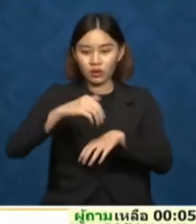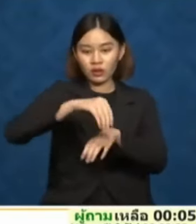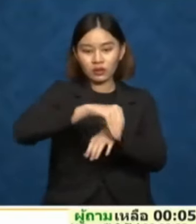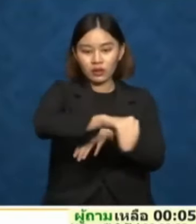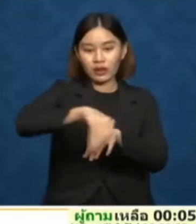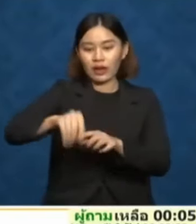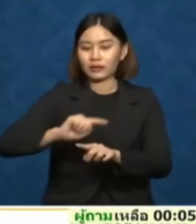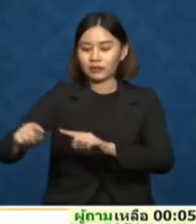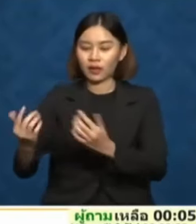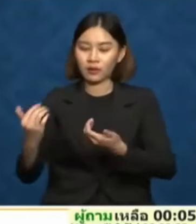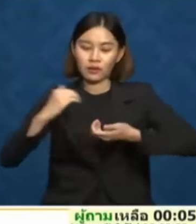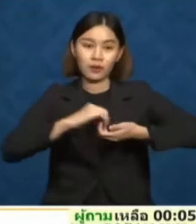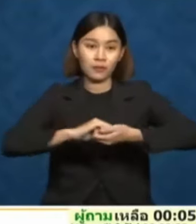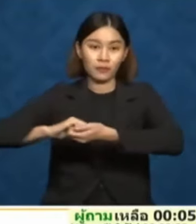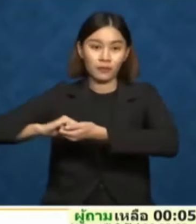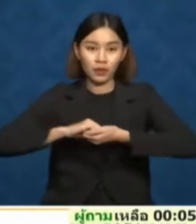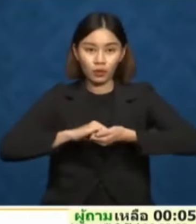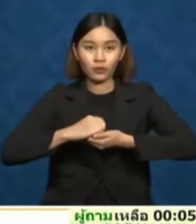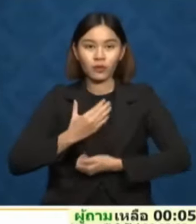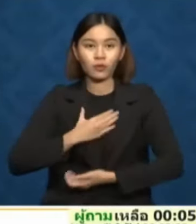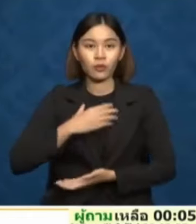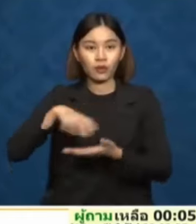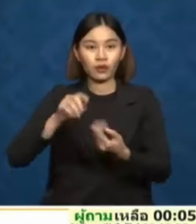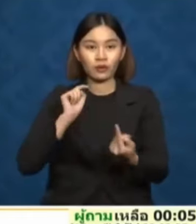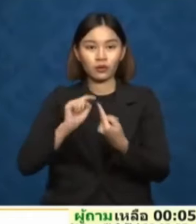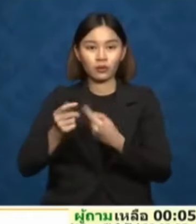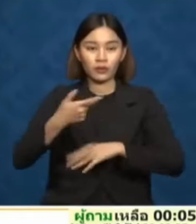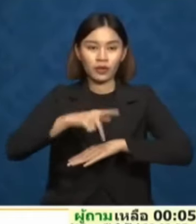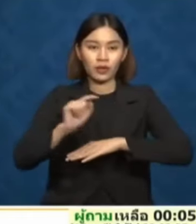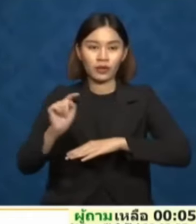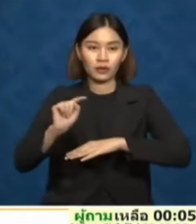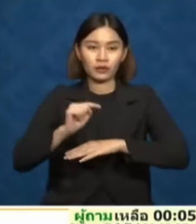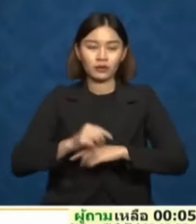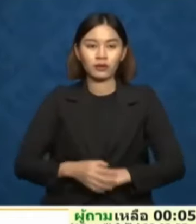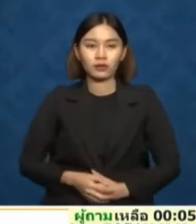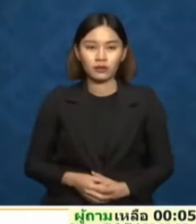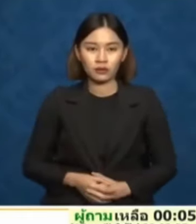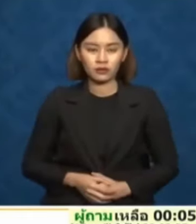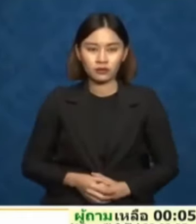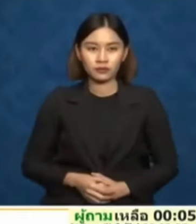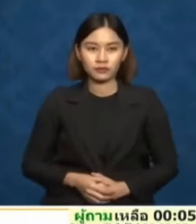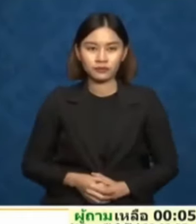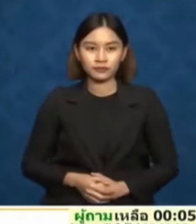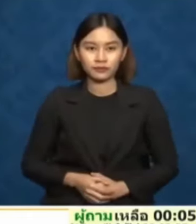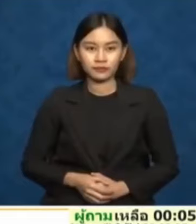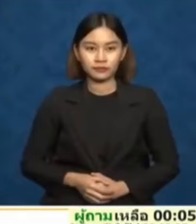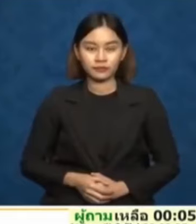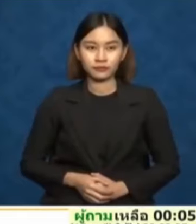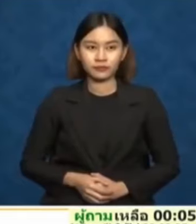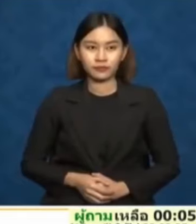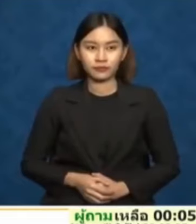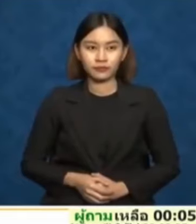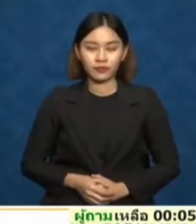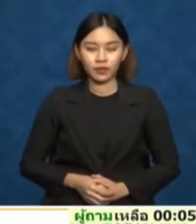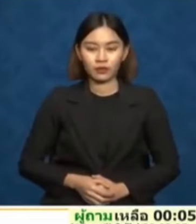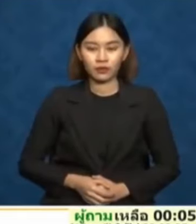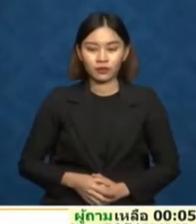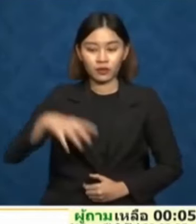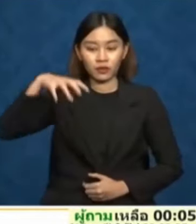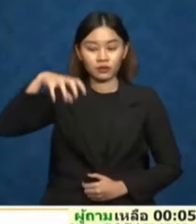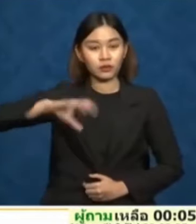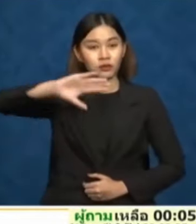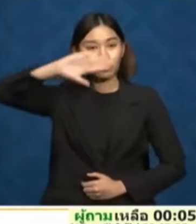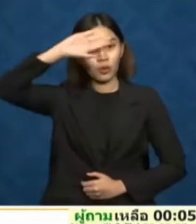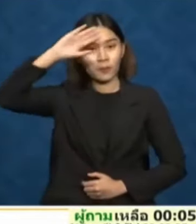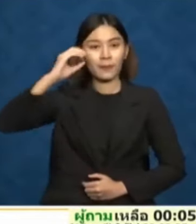ส่วนครับแม้กระทั่งสถาอเมริการที่ผมเรียนกับท่านประธานครับตึกนอนผู้ป่วยที่บ้าน